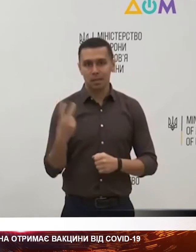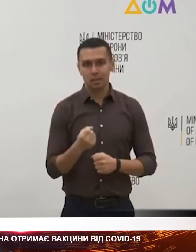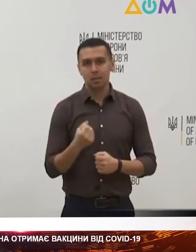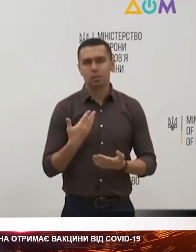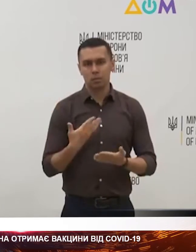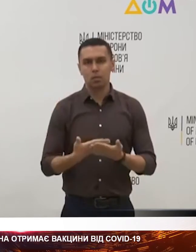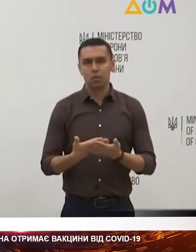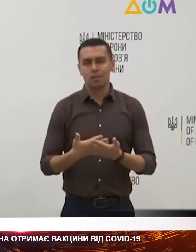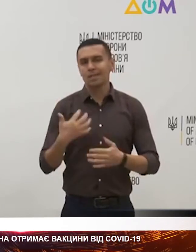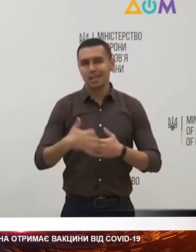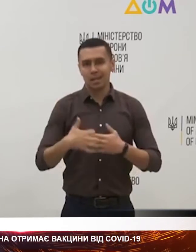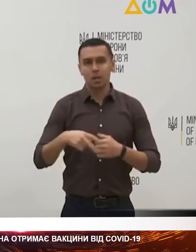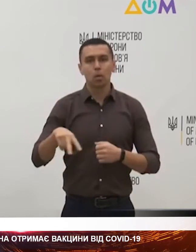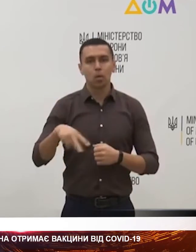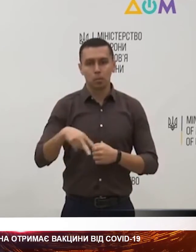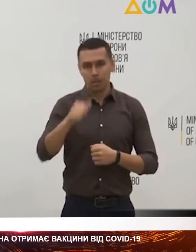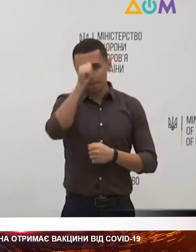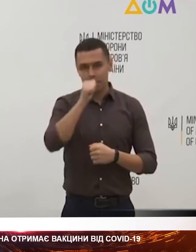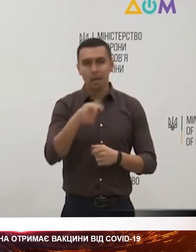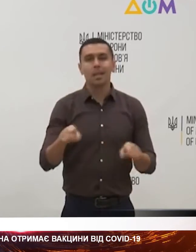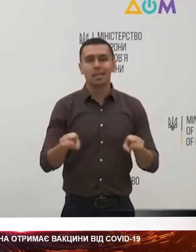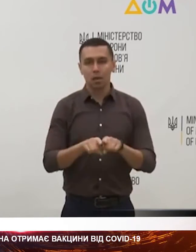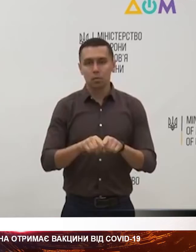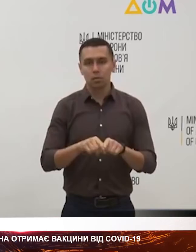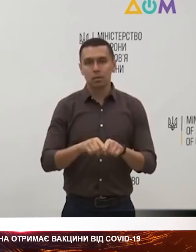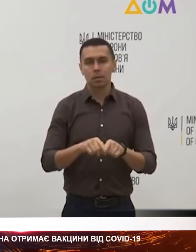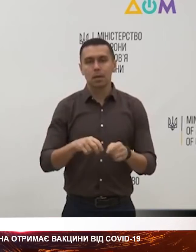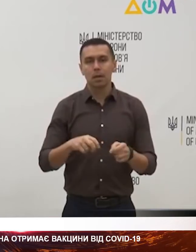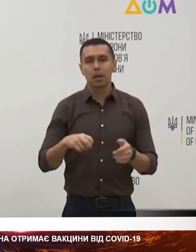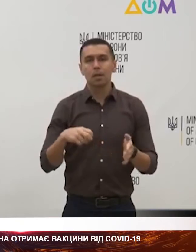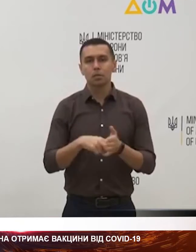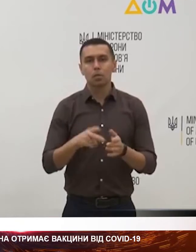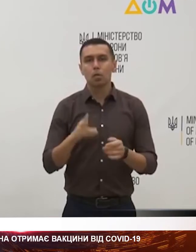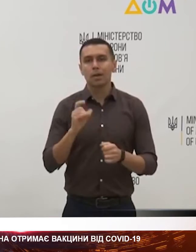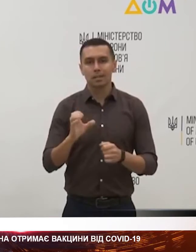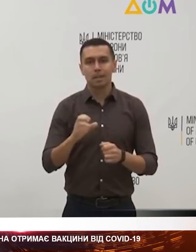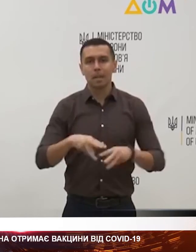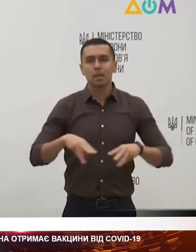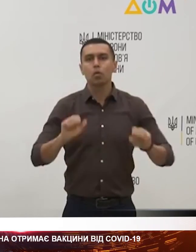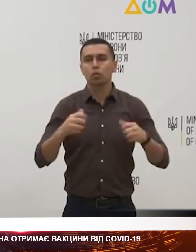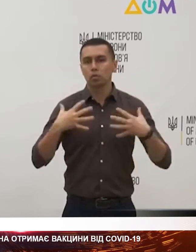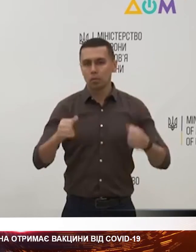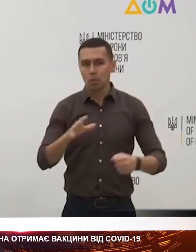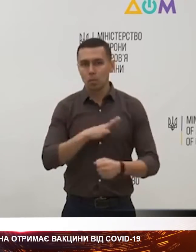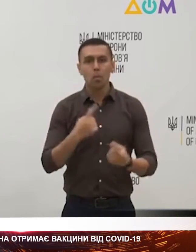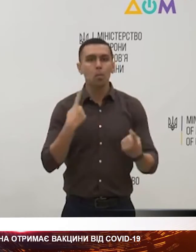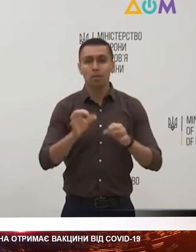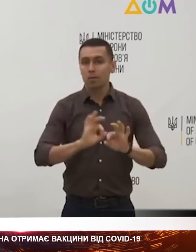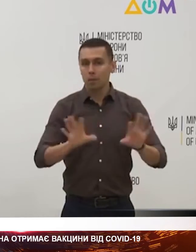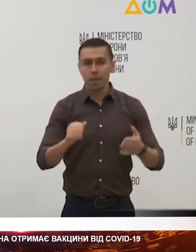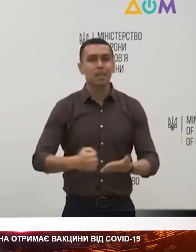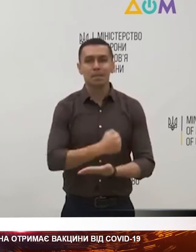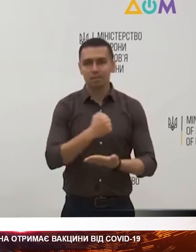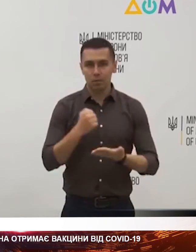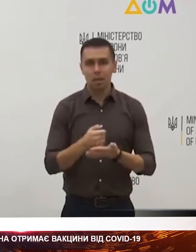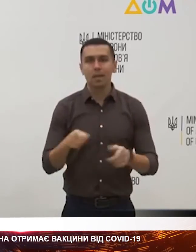тобто у середині лютого. Також листом COVAX Міністерства охорони здоров'я було проінформовано та